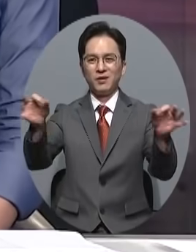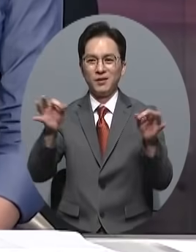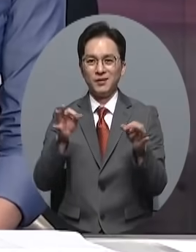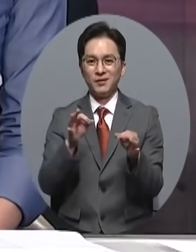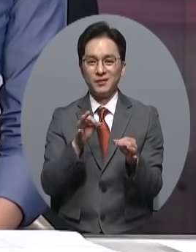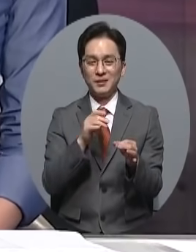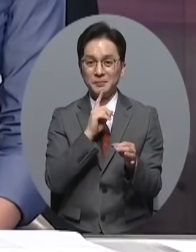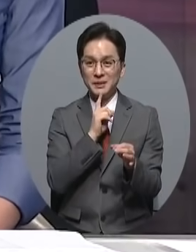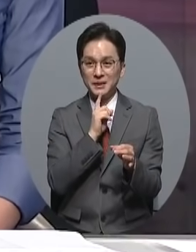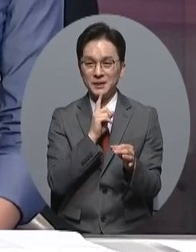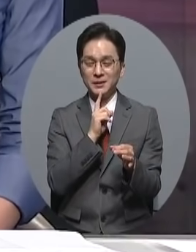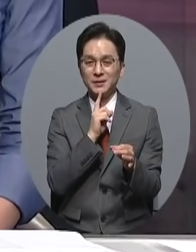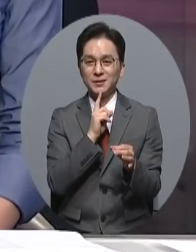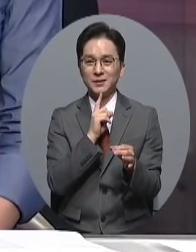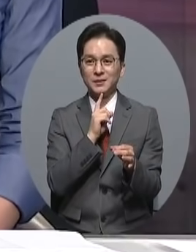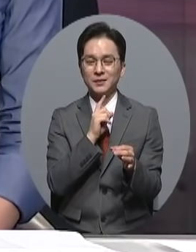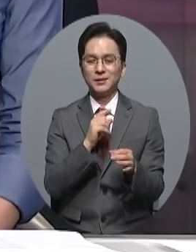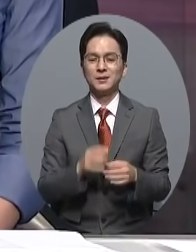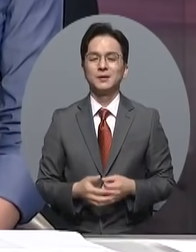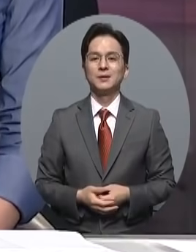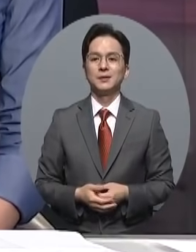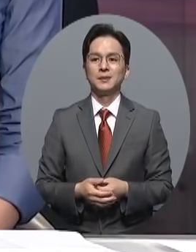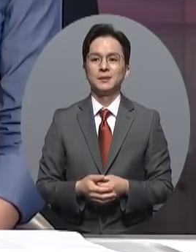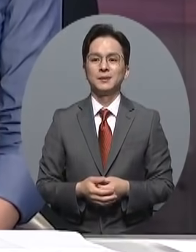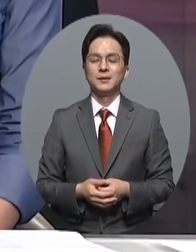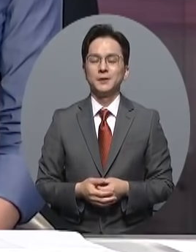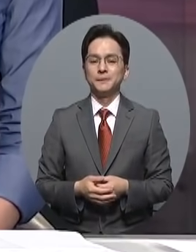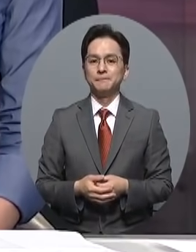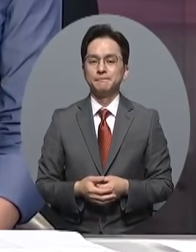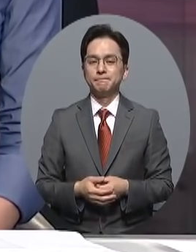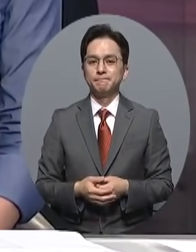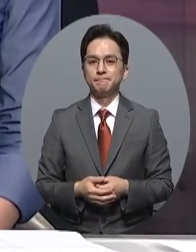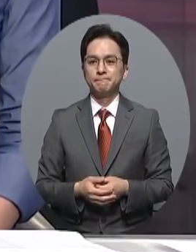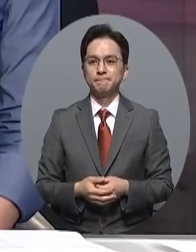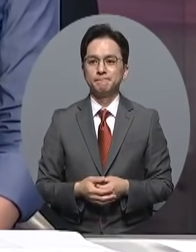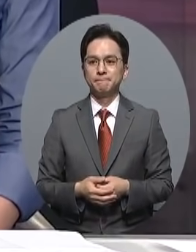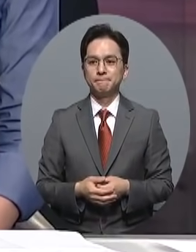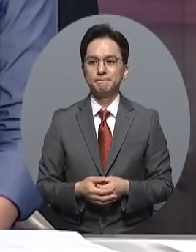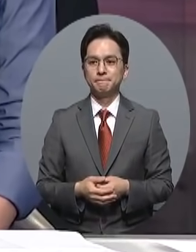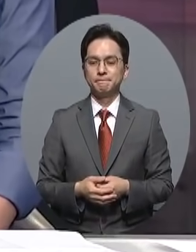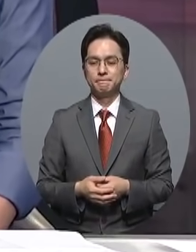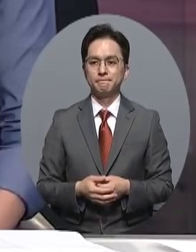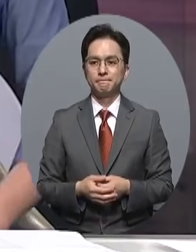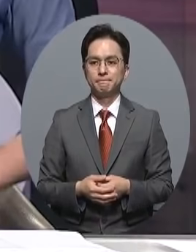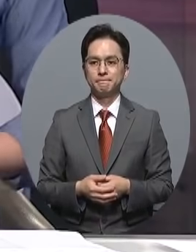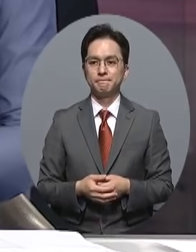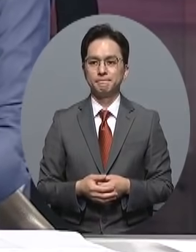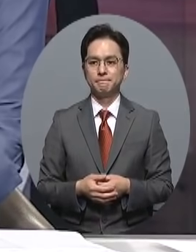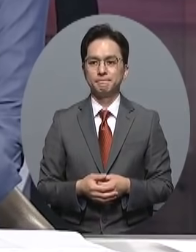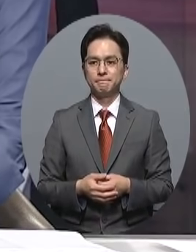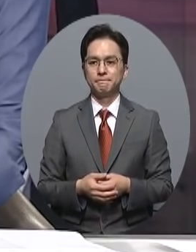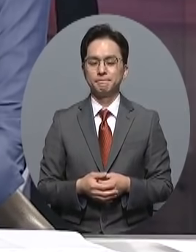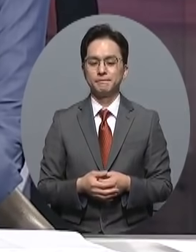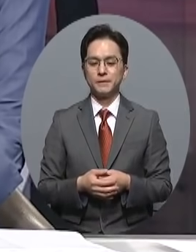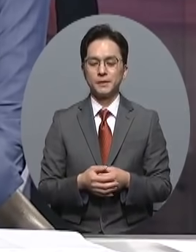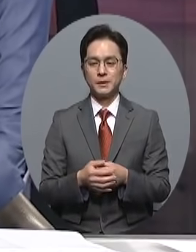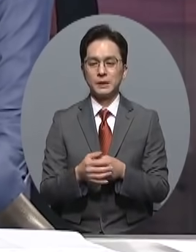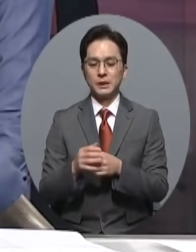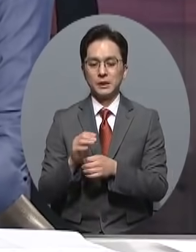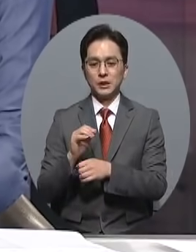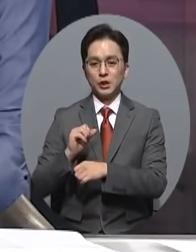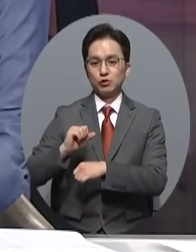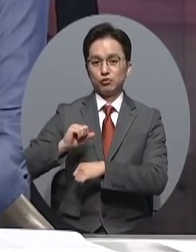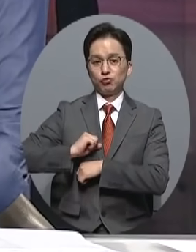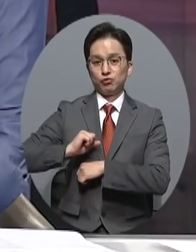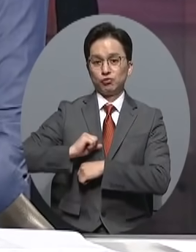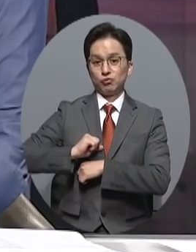이런 얘기를 하더라고요. 그러면서 지금 고등학교, 중학교 여성 학생들에게는 굉장히 민감한 문제인 것 같습니다.